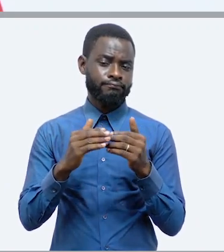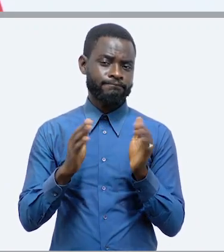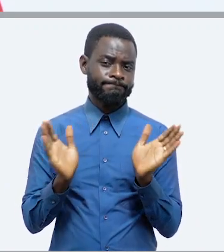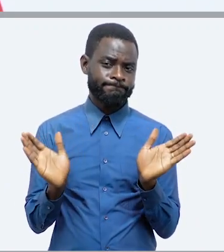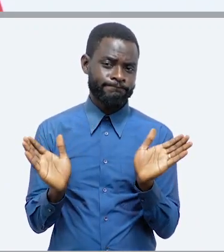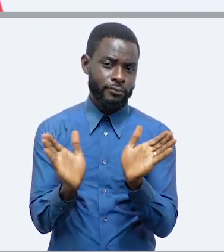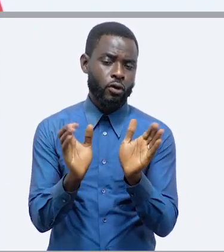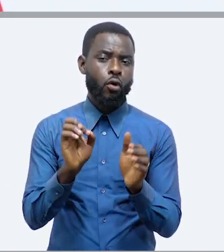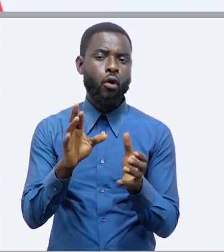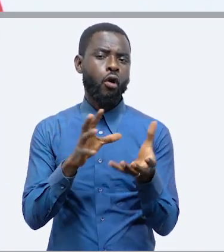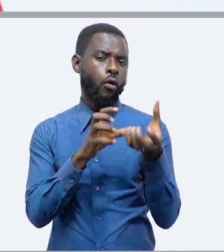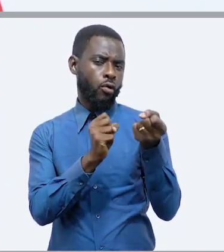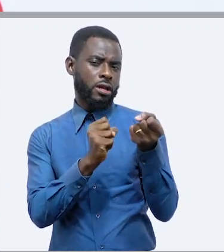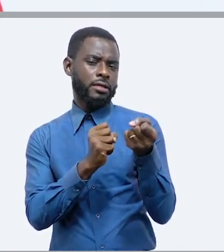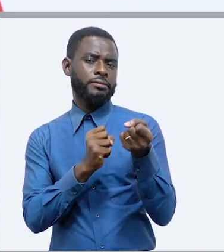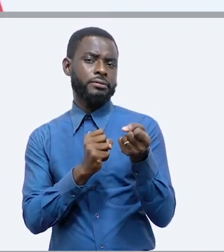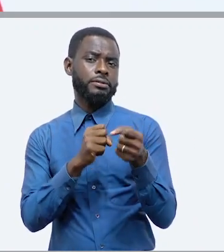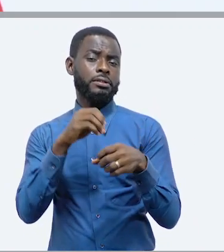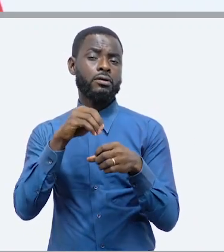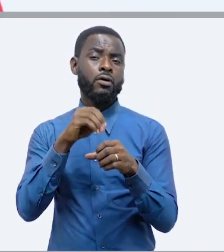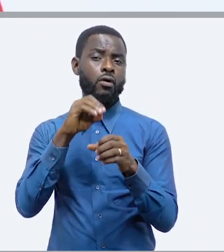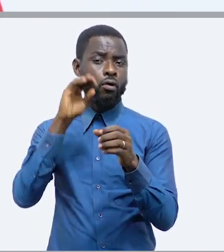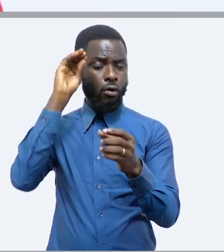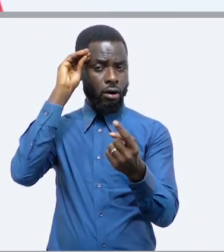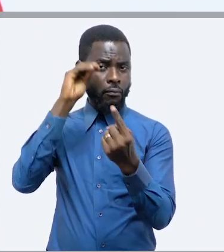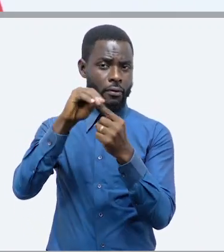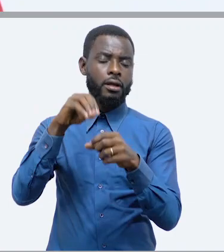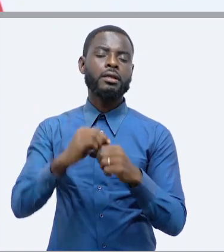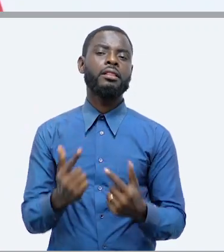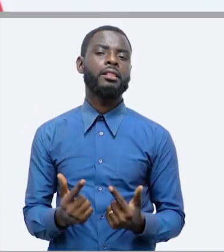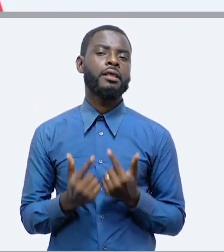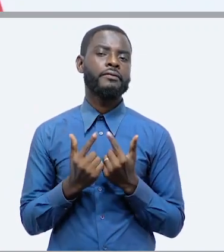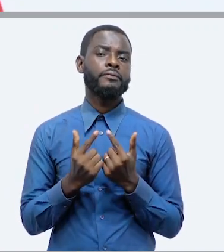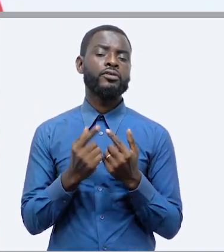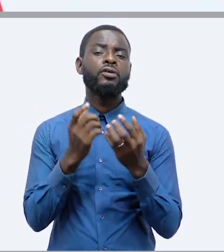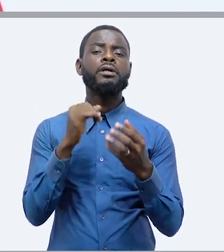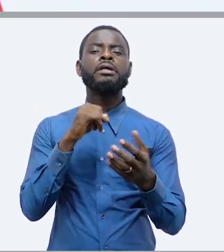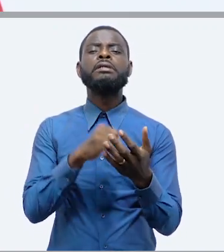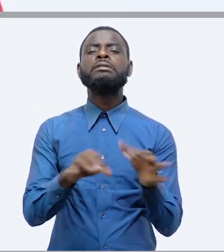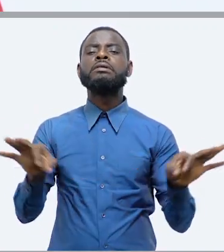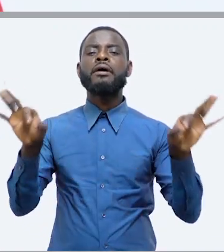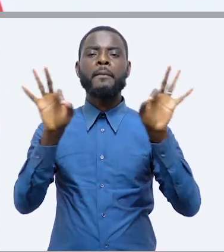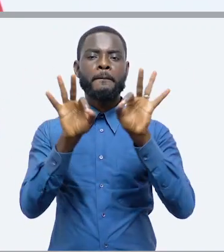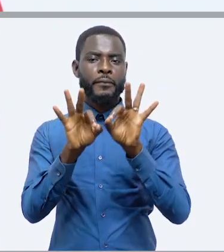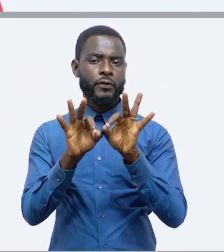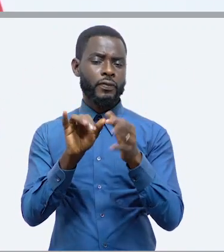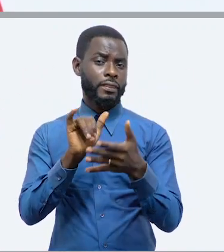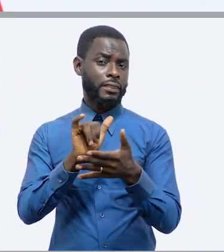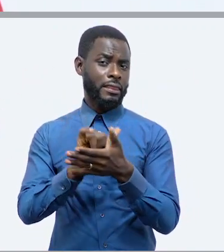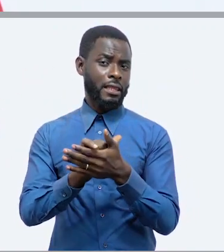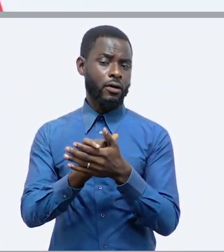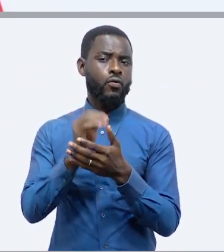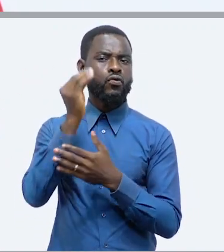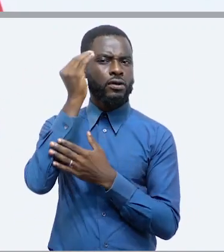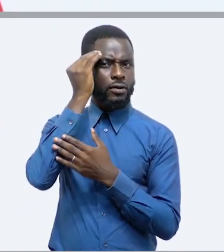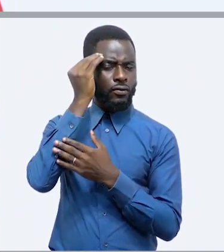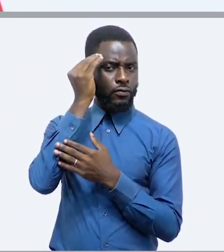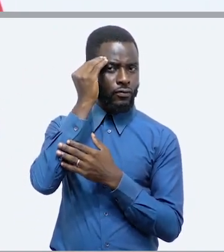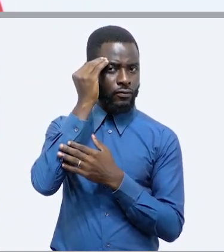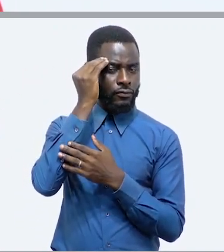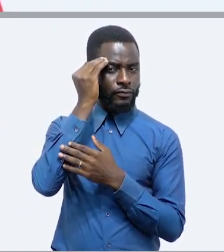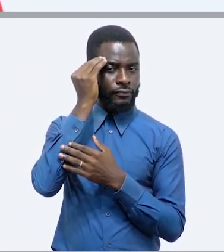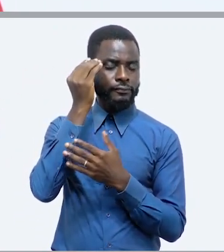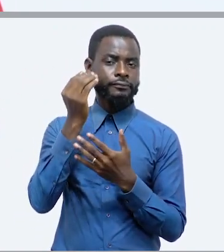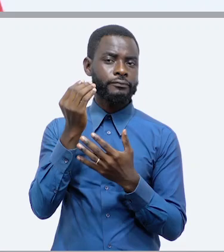ti, he wwa ni oyo jele emliye ase. Nwe wo e hiyan ake, waba di meni waji. Waji